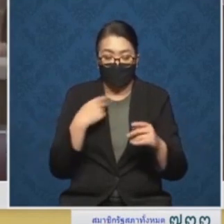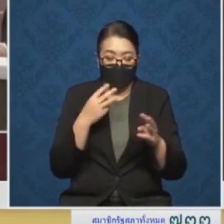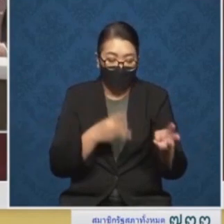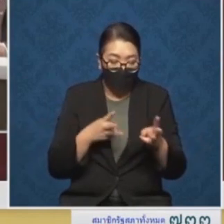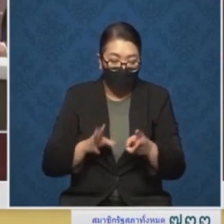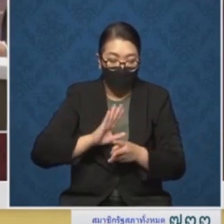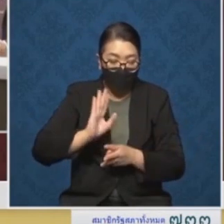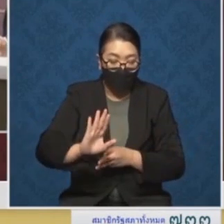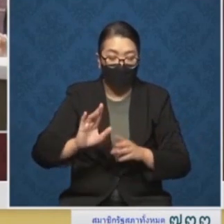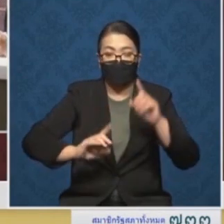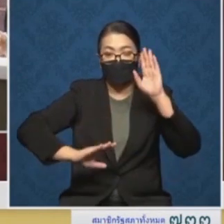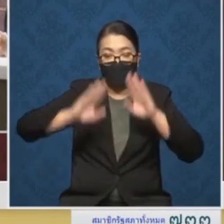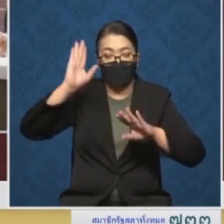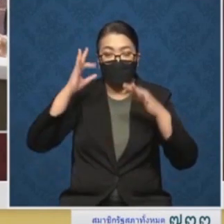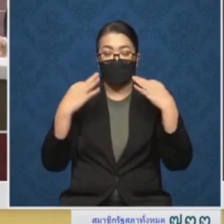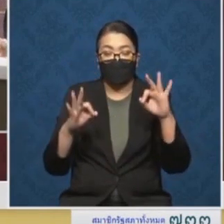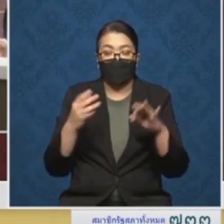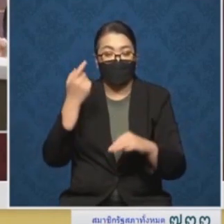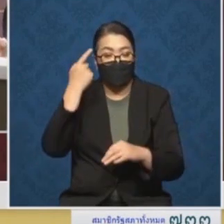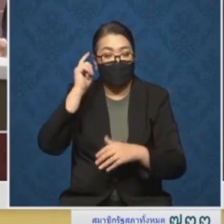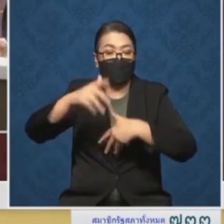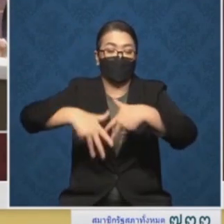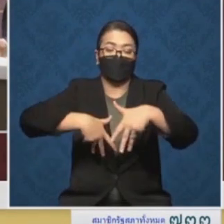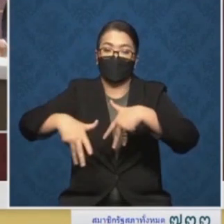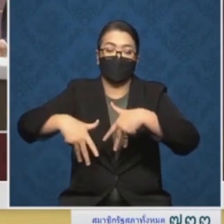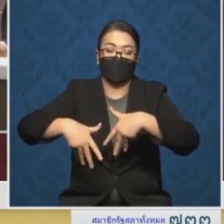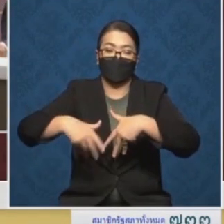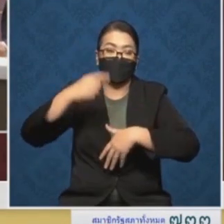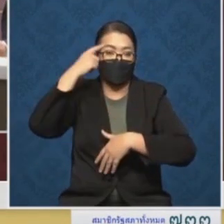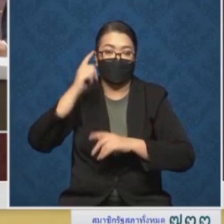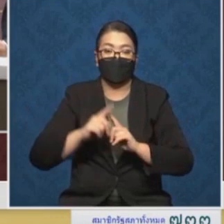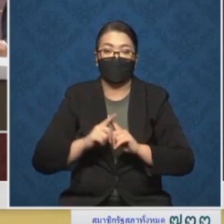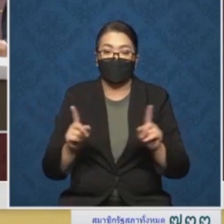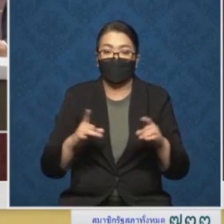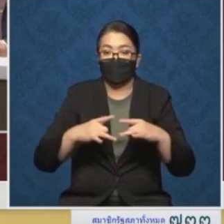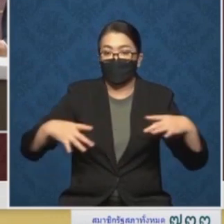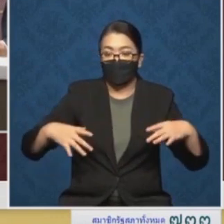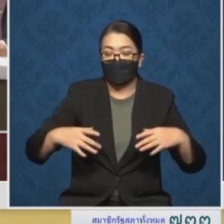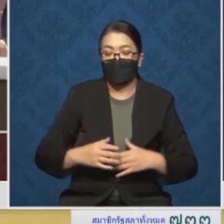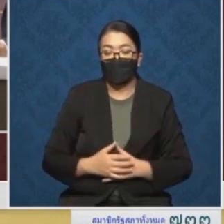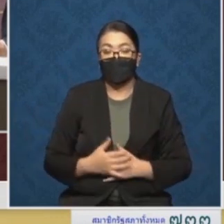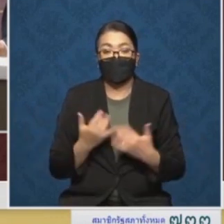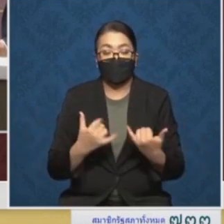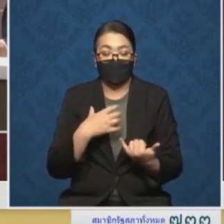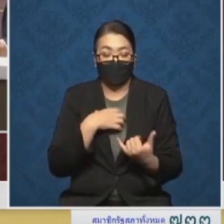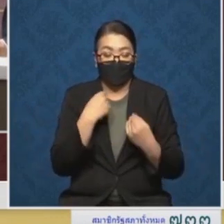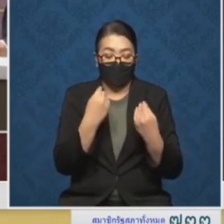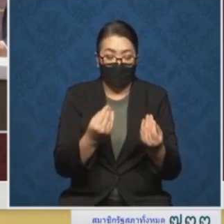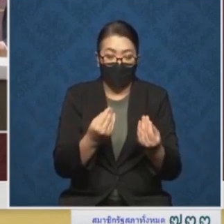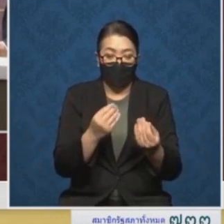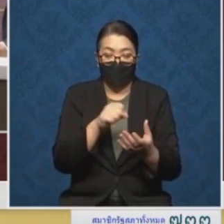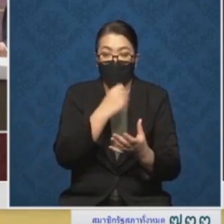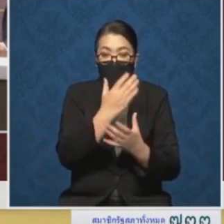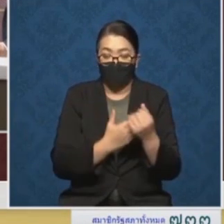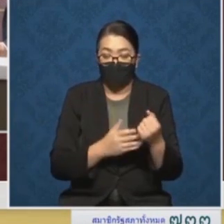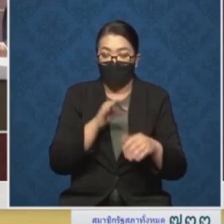และเจตนารมณ์ของประชาชนในการเลือกตั้งดังนั้นเพื่อให้สมาชิกสภาผู้แทนราษฎร